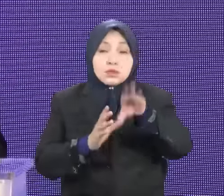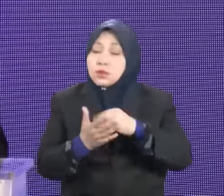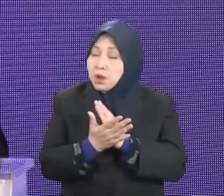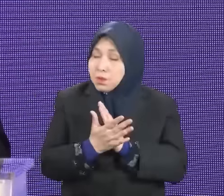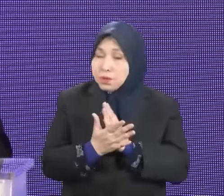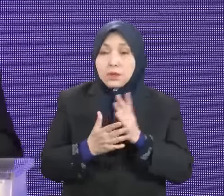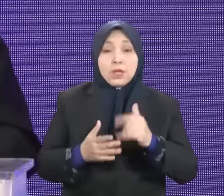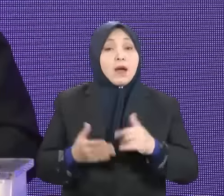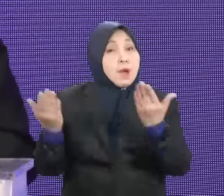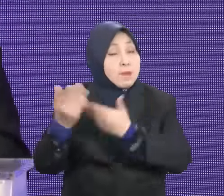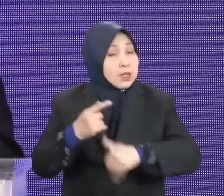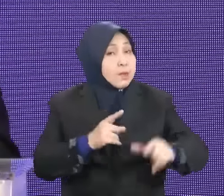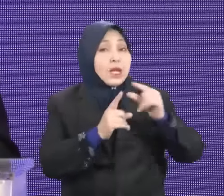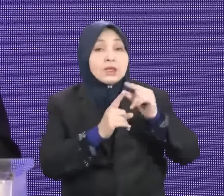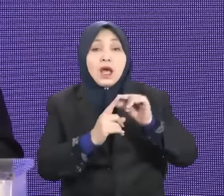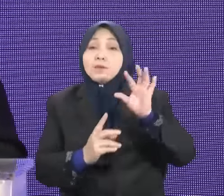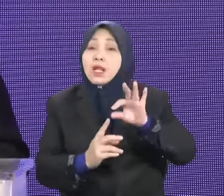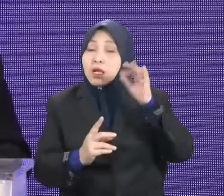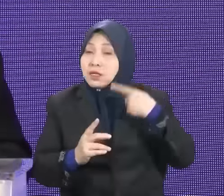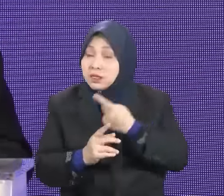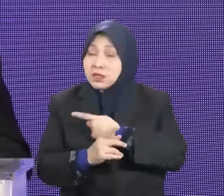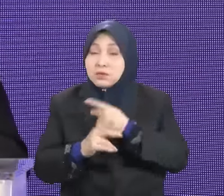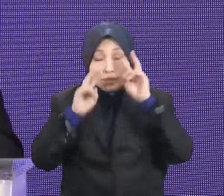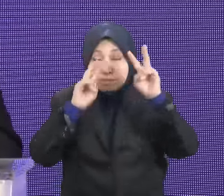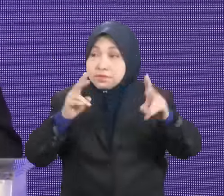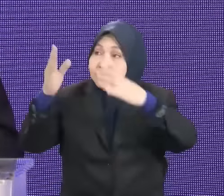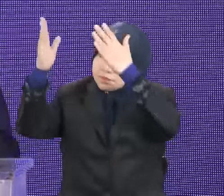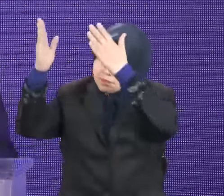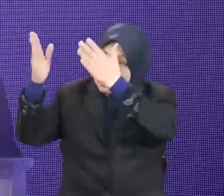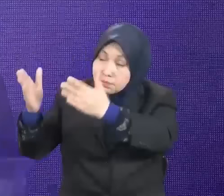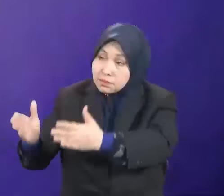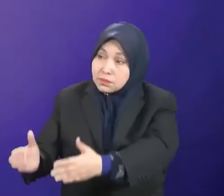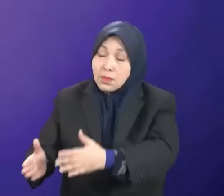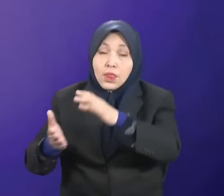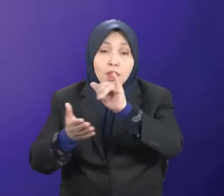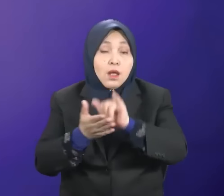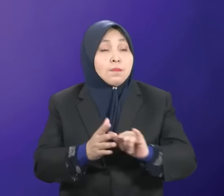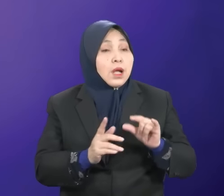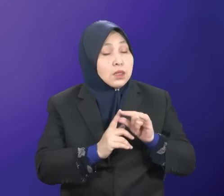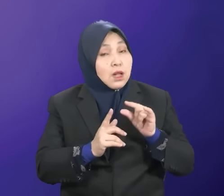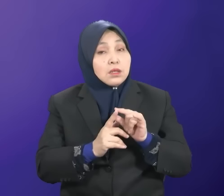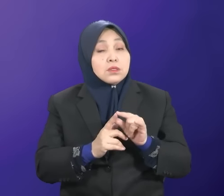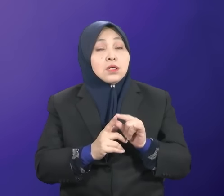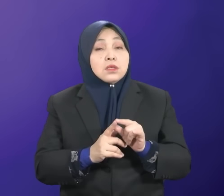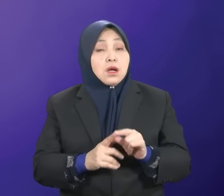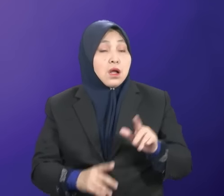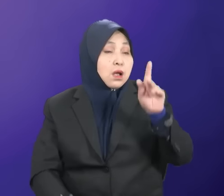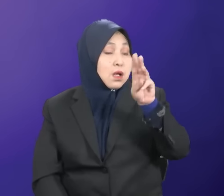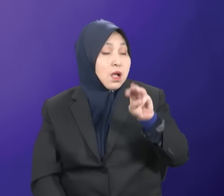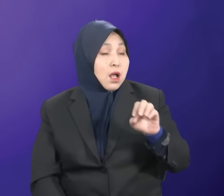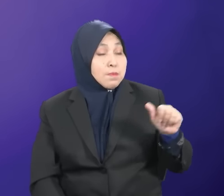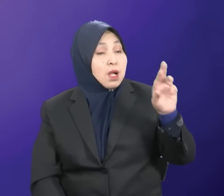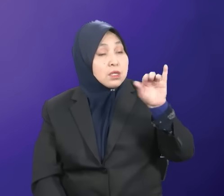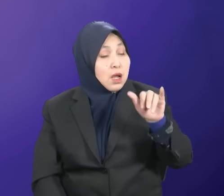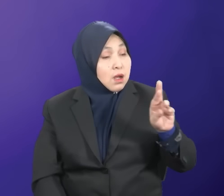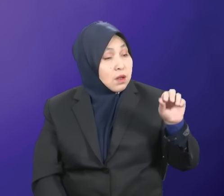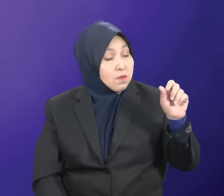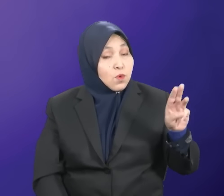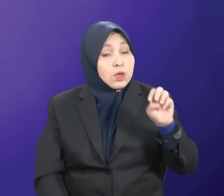membawa kepada perkataan pilihan kita pada hari ini kita saksikan yaitu perkataannya ialah Kamal ya arifuna